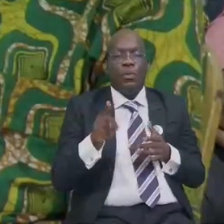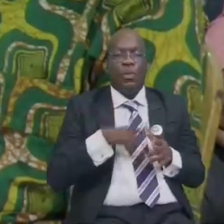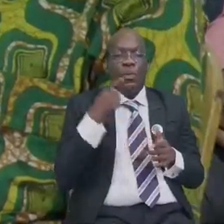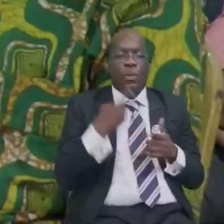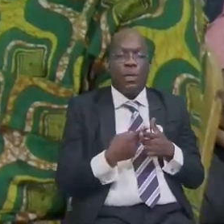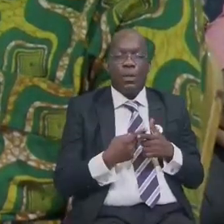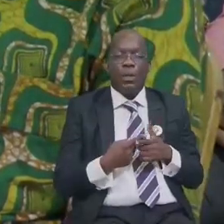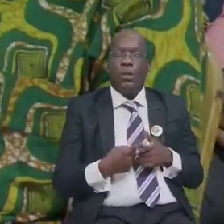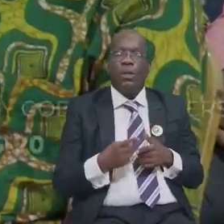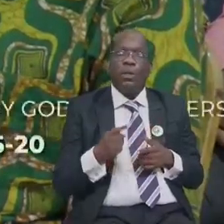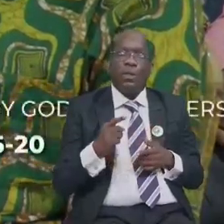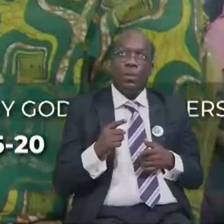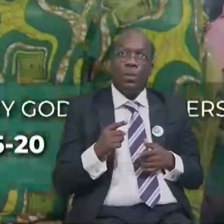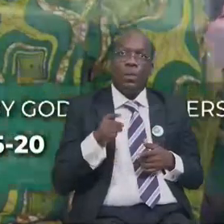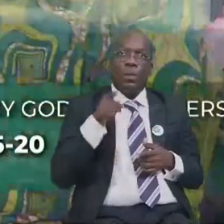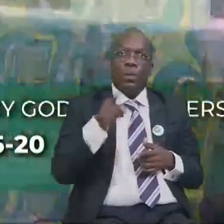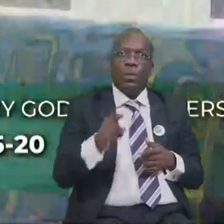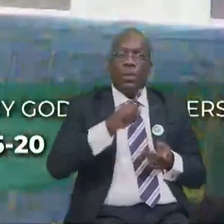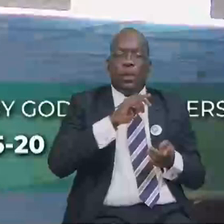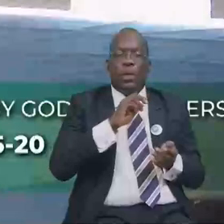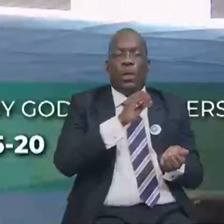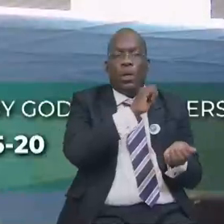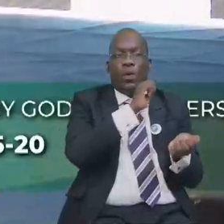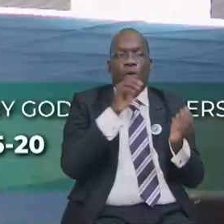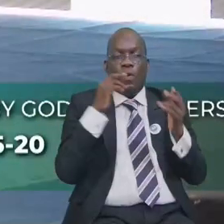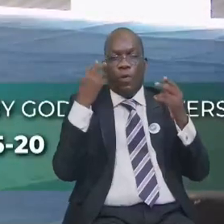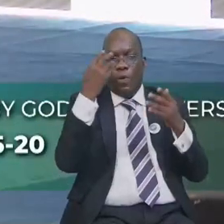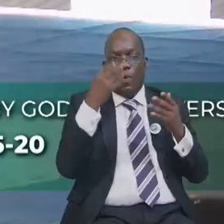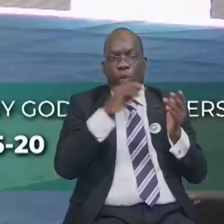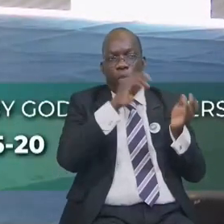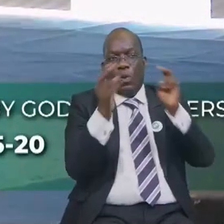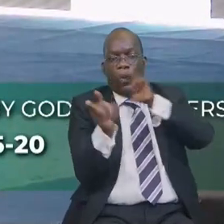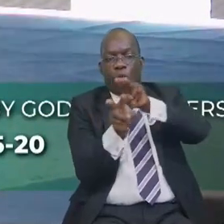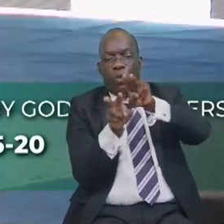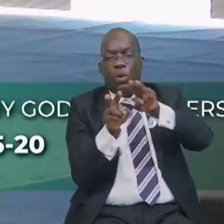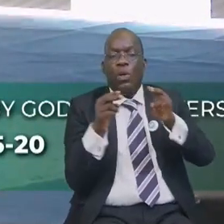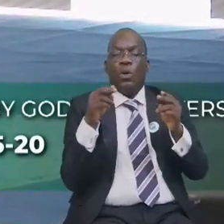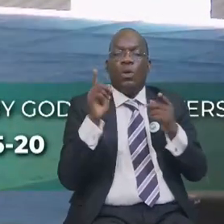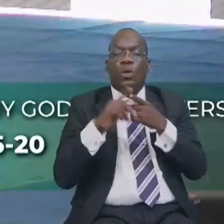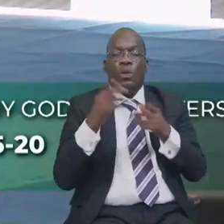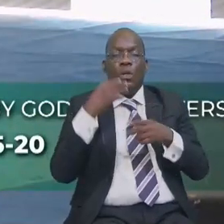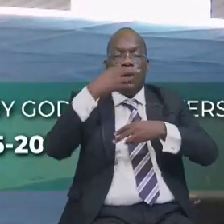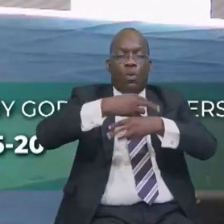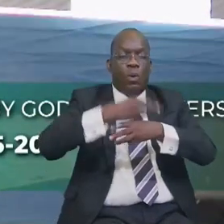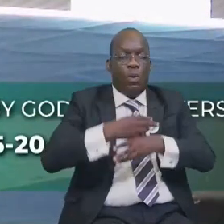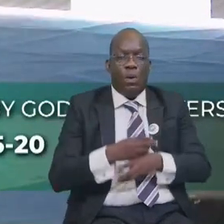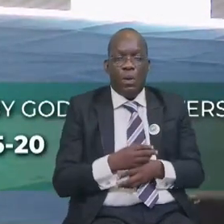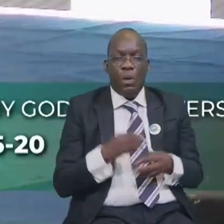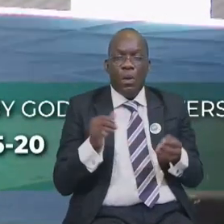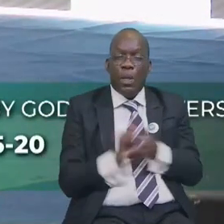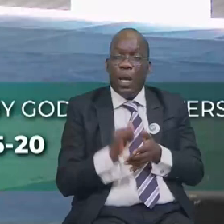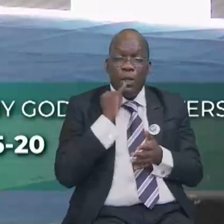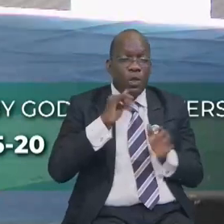2. Ézéchias tourna son visage contre le mur. Loin d'Esaïe, Esaïe, c'est tout ce que tu as pour